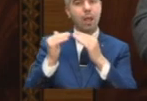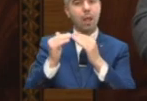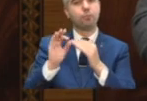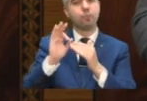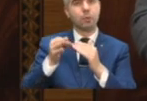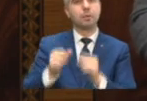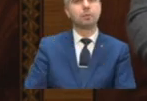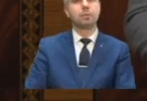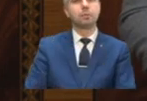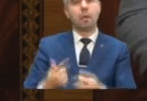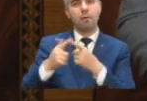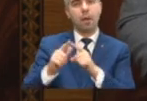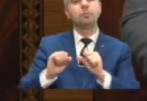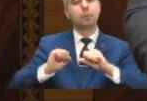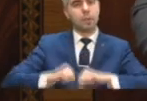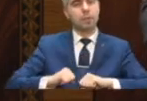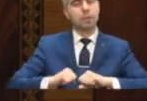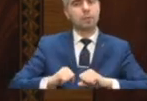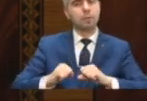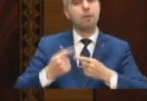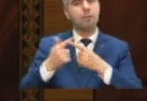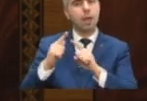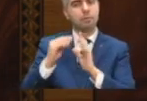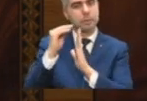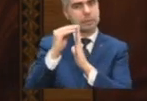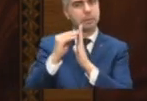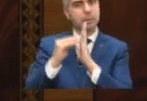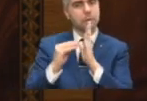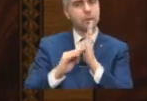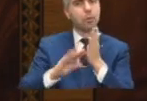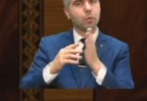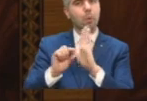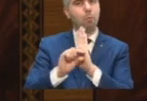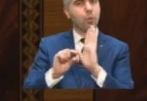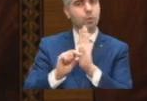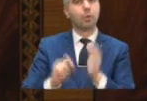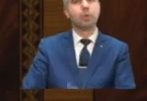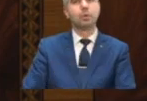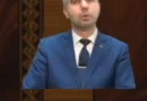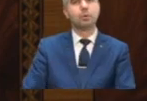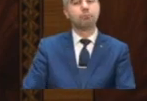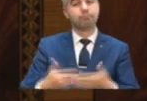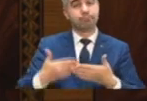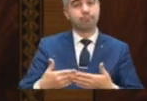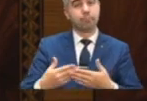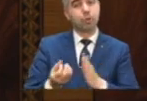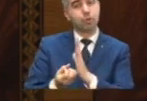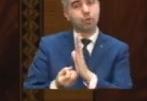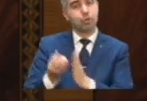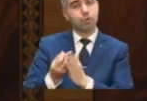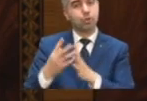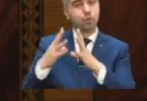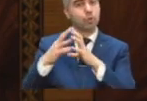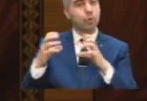معكم ونتمين العديد من النقاط الواردة في هذا الموضوع هذا، فإن لنا بعض الملاحظات